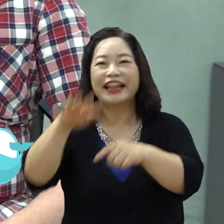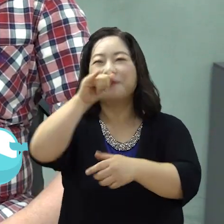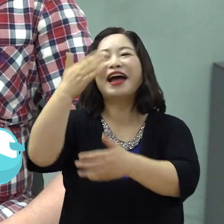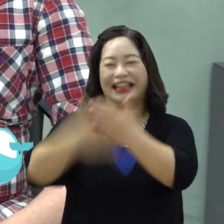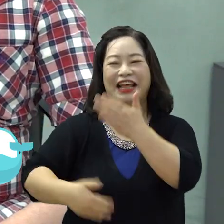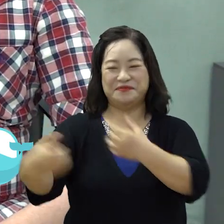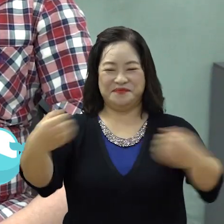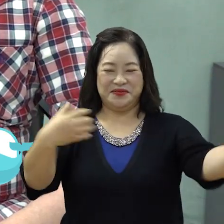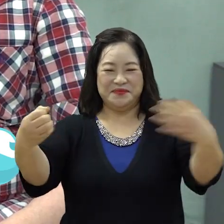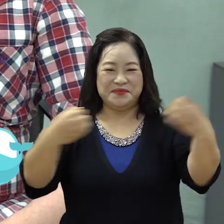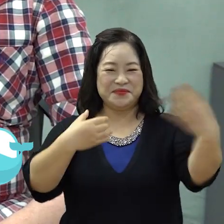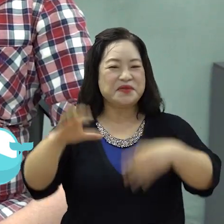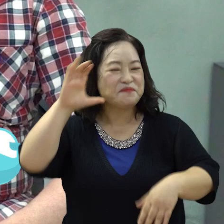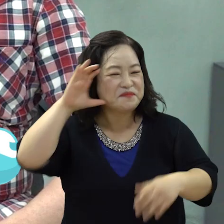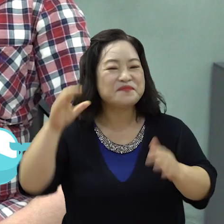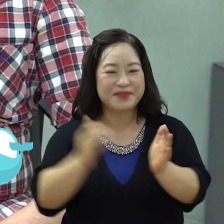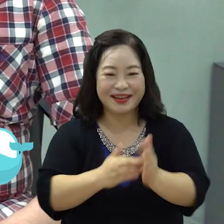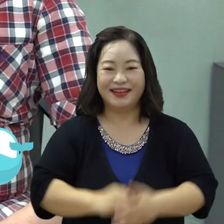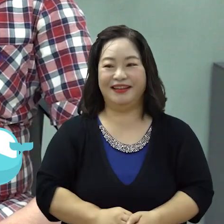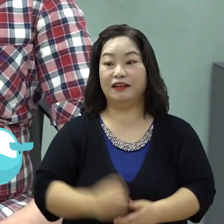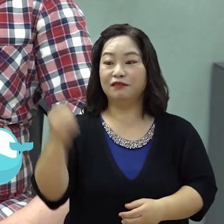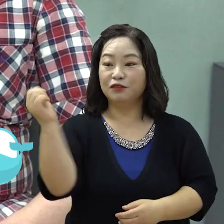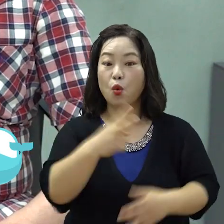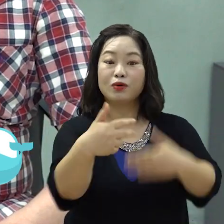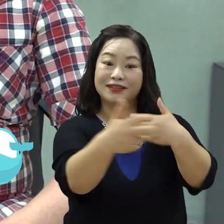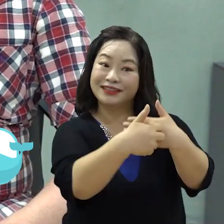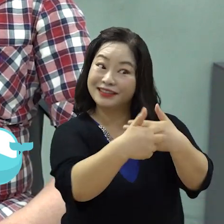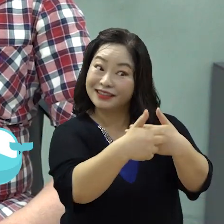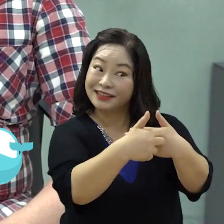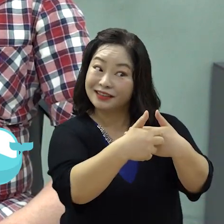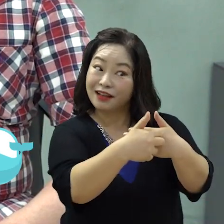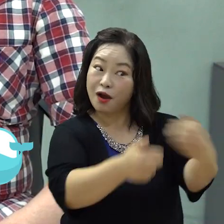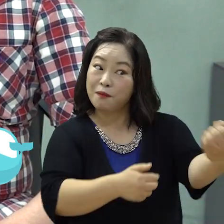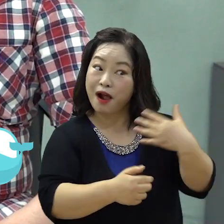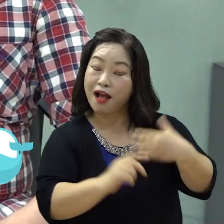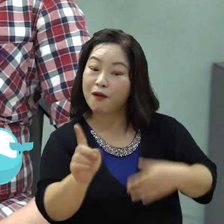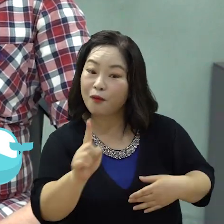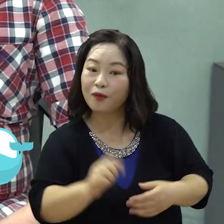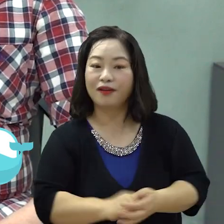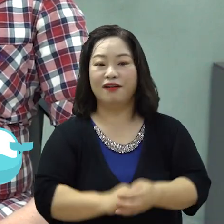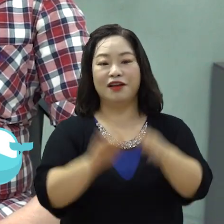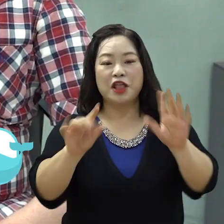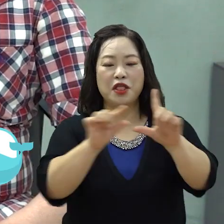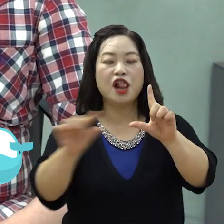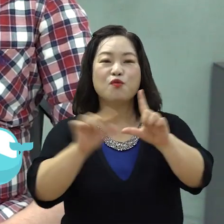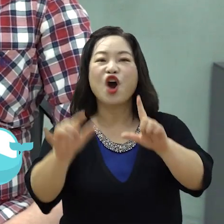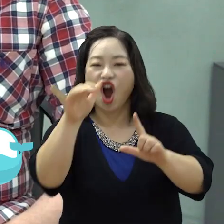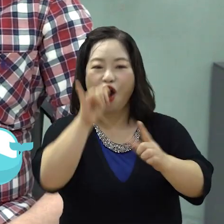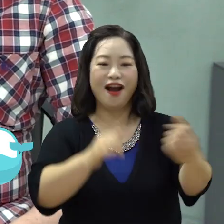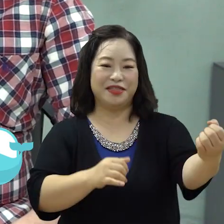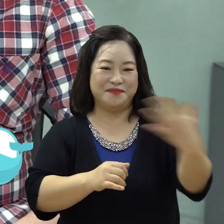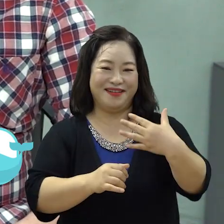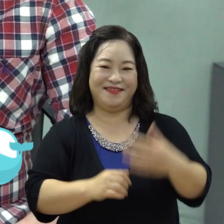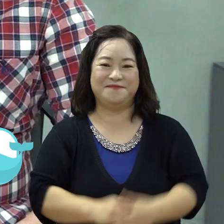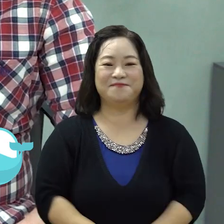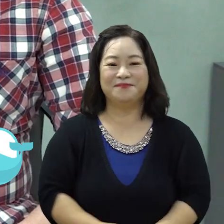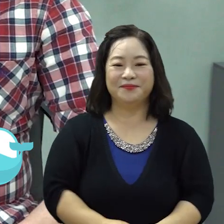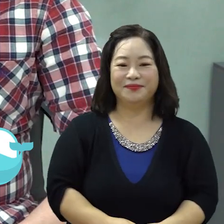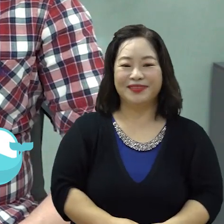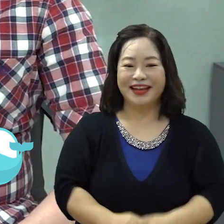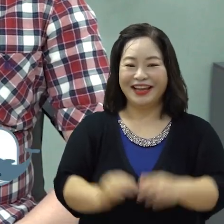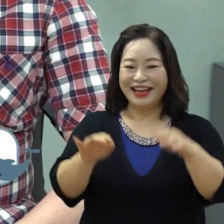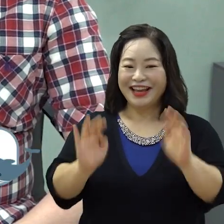있다는 주위 관찰하는 사람들도 인정했고요. 또 의사 같은 경우에도 본 적 있는 것 같다라고 평가를